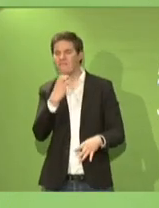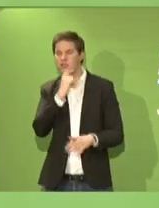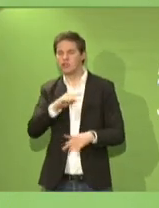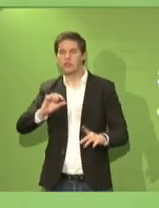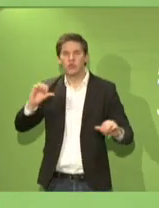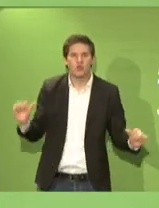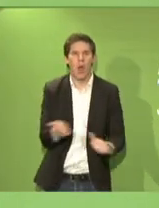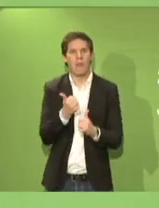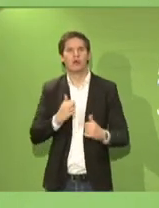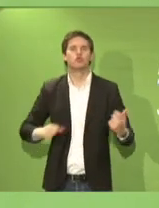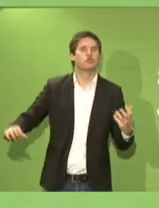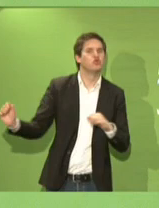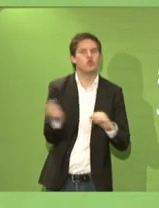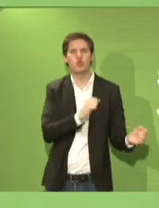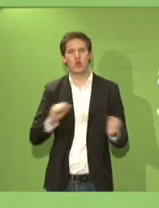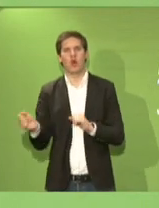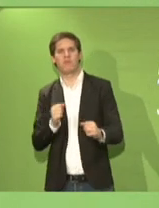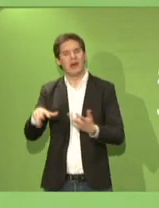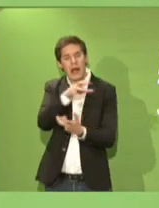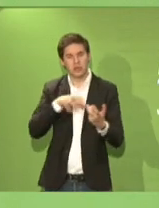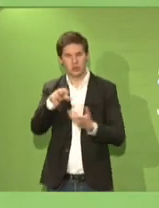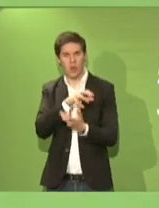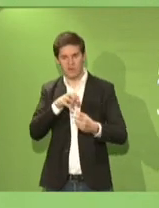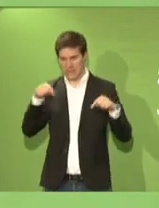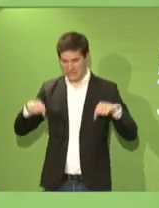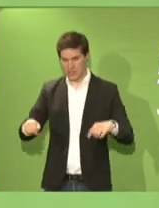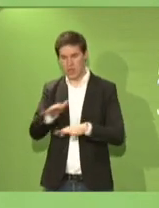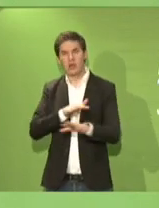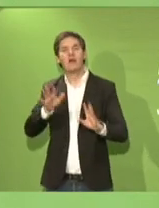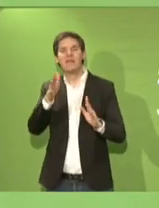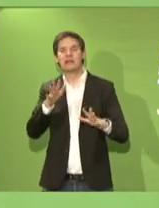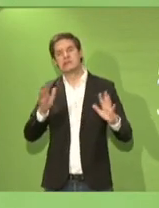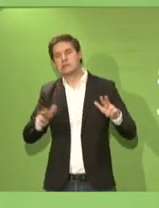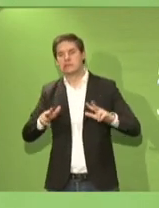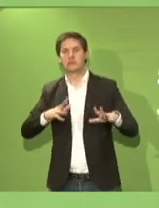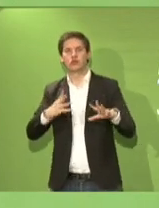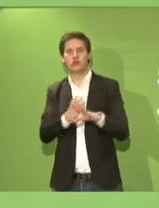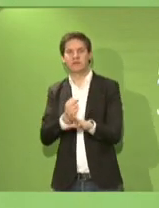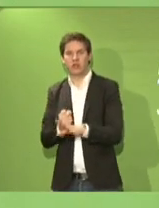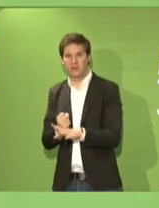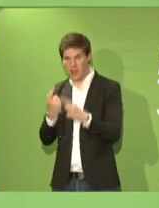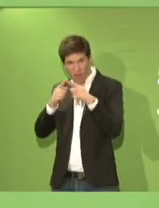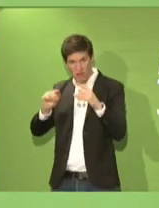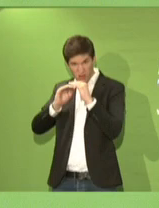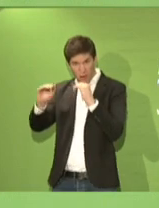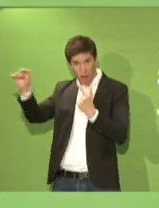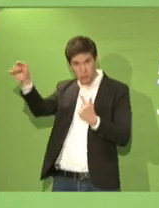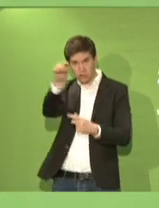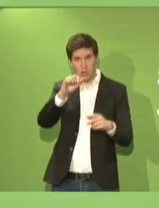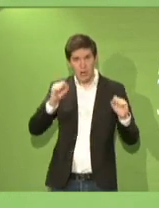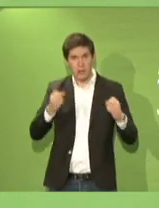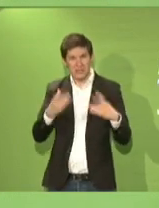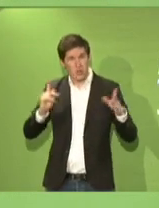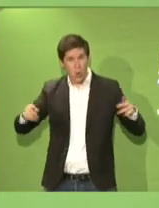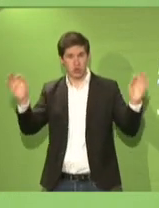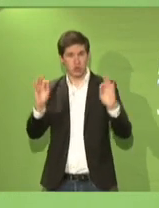zu Katastrophen kommt, die hier vielleicht noch glimpflich ablaufen, in anderen Teilen der Welt zu katastrophalen Folgen kommt. Wir